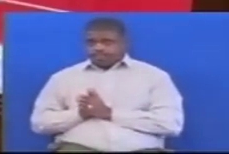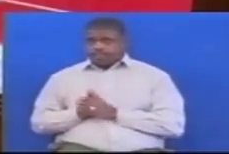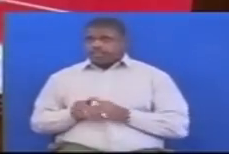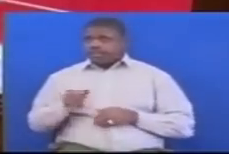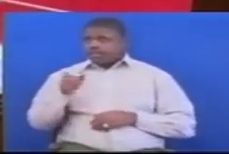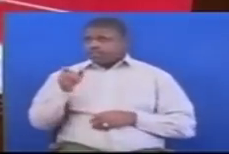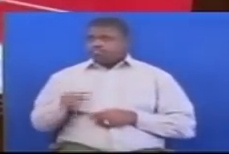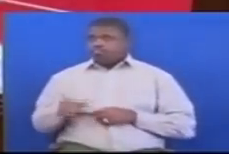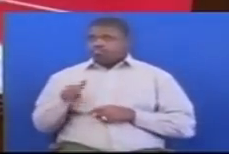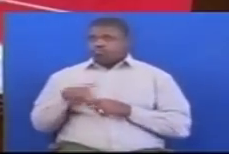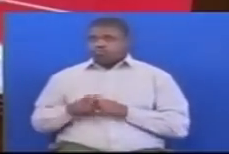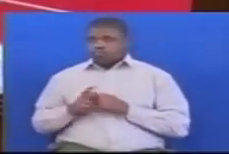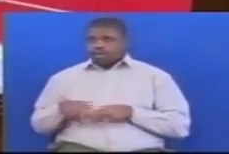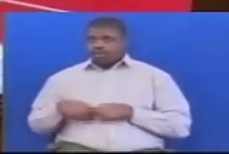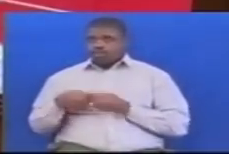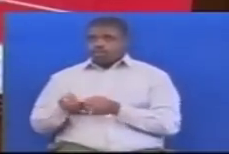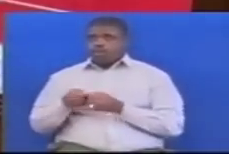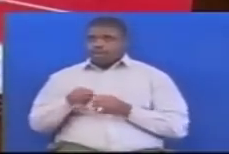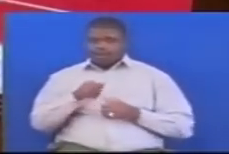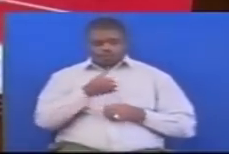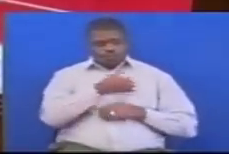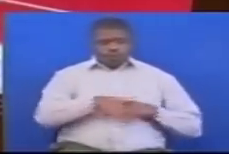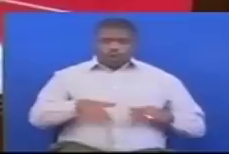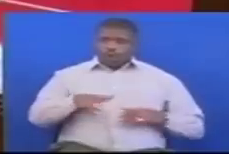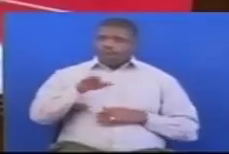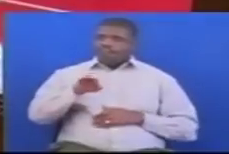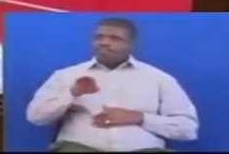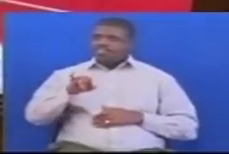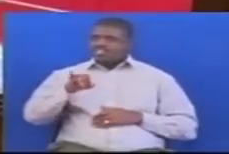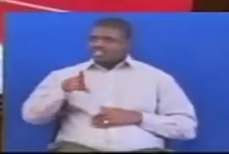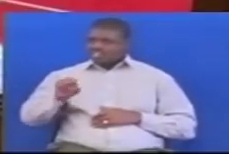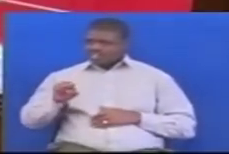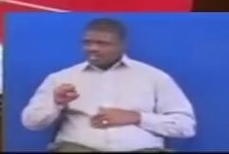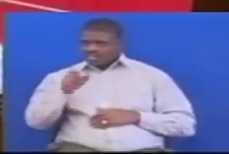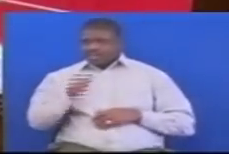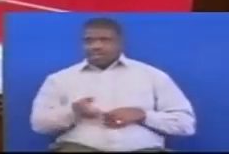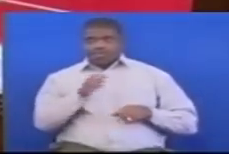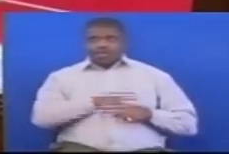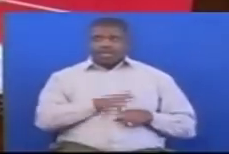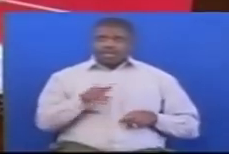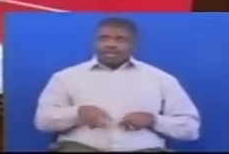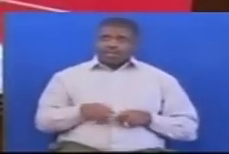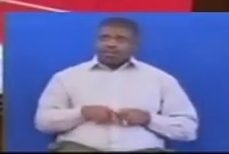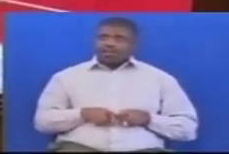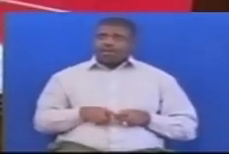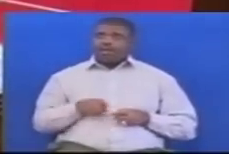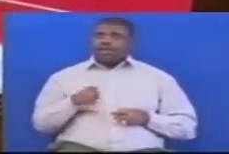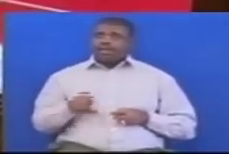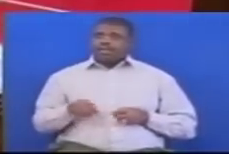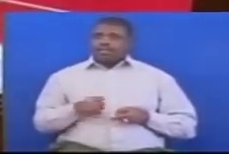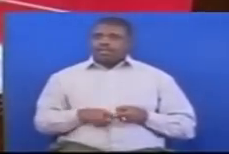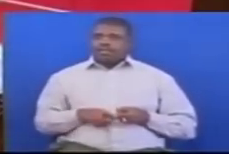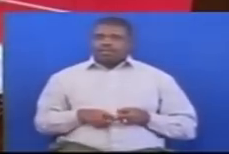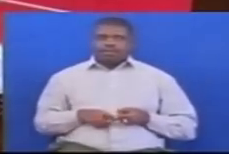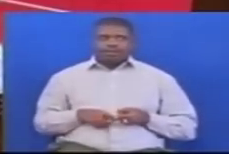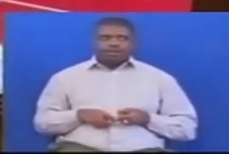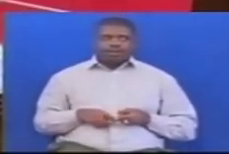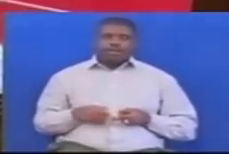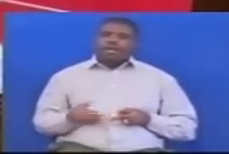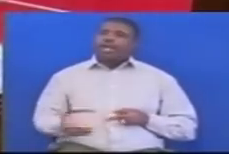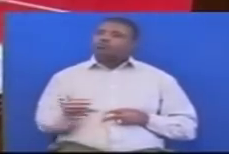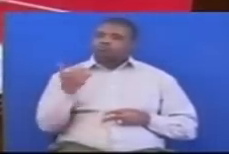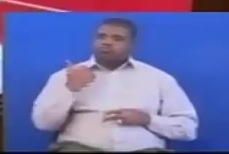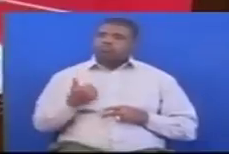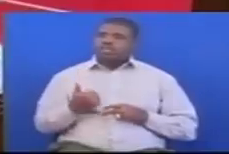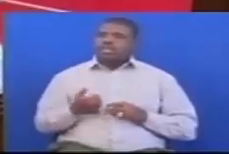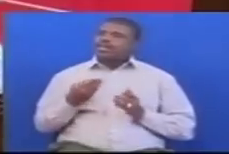mkandarasi aliyepewa bwawa la Mfili na mtaalamu aliyeshiriki kumpa ile bwawa la Mfili kawatapishe pesa mara moja. Haiwezekani